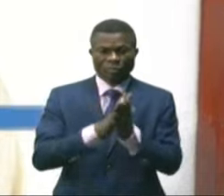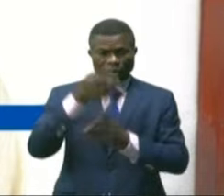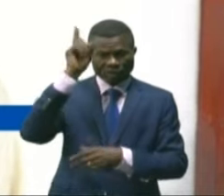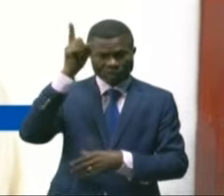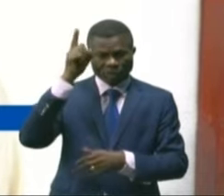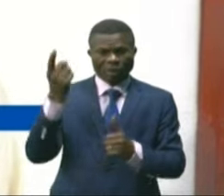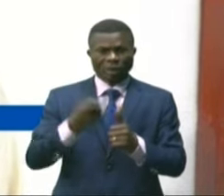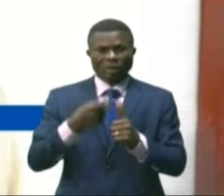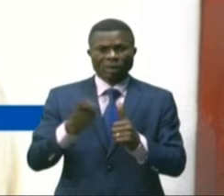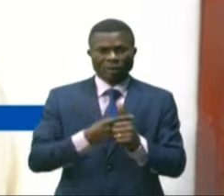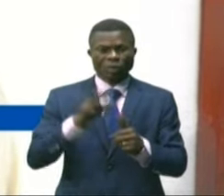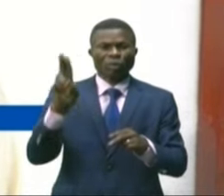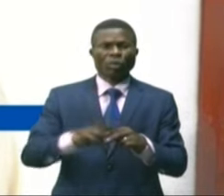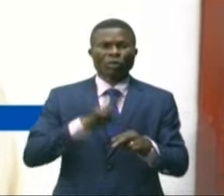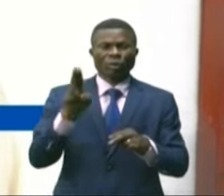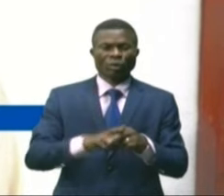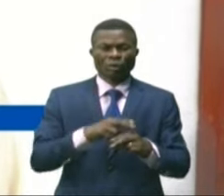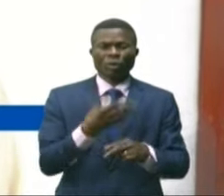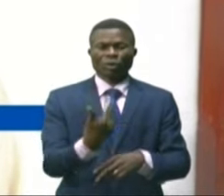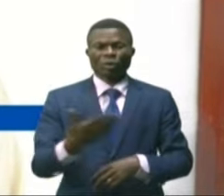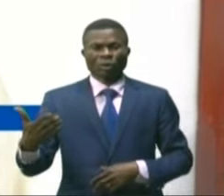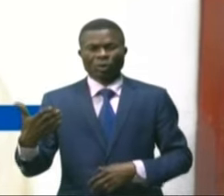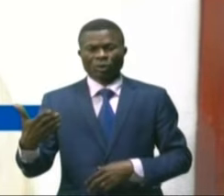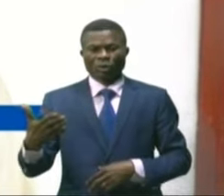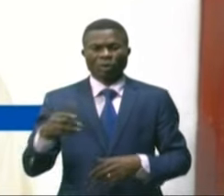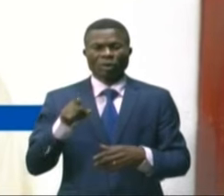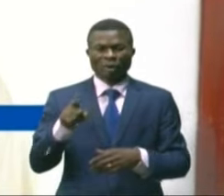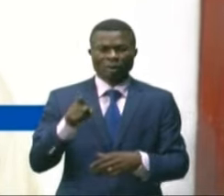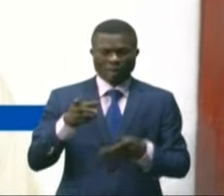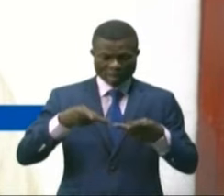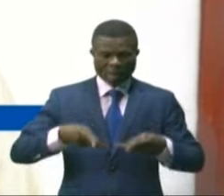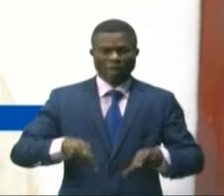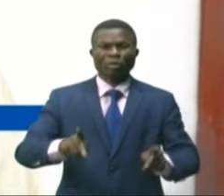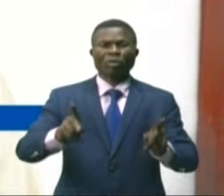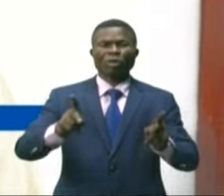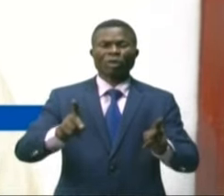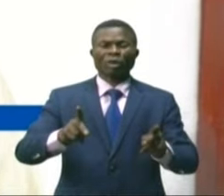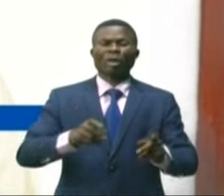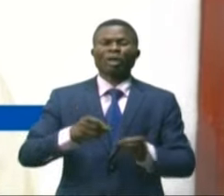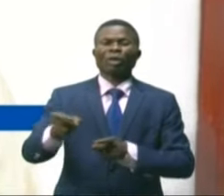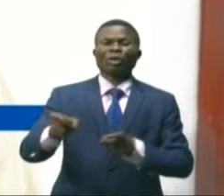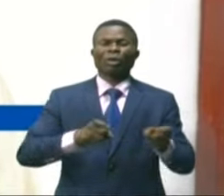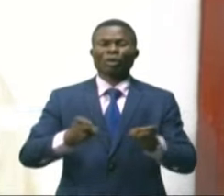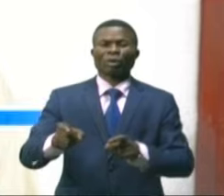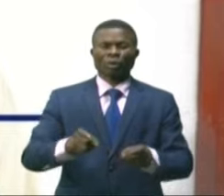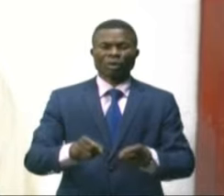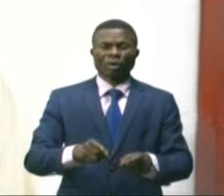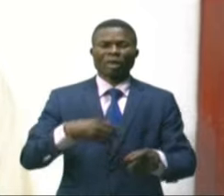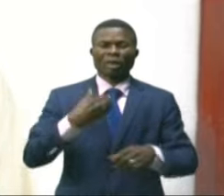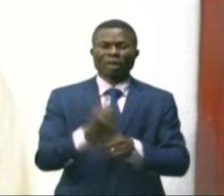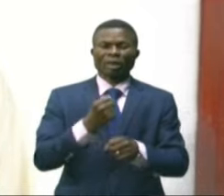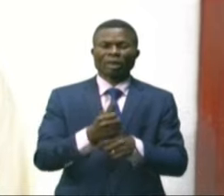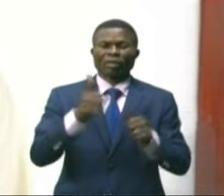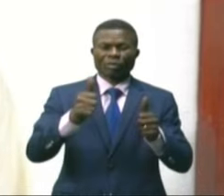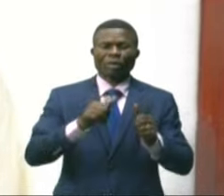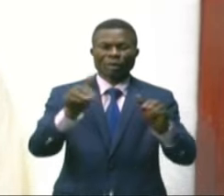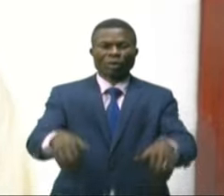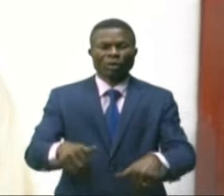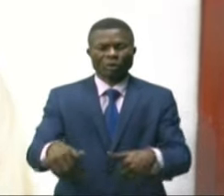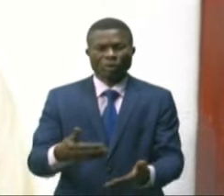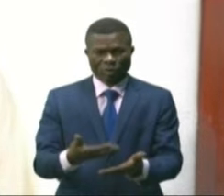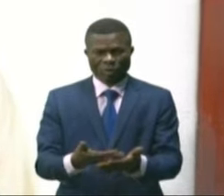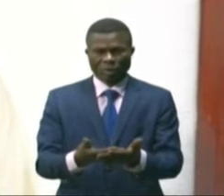particulier sur l'utilisation de l'outil Aquilimo qui permet de gérer les bonnes pratiques agronomiques.